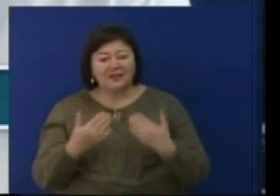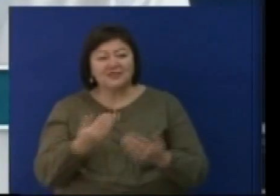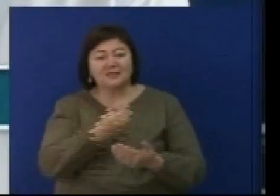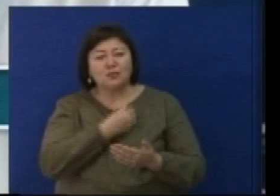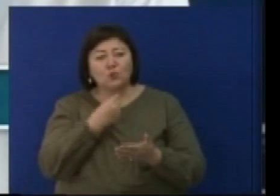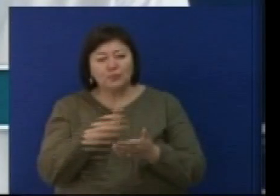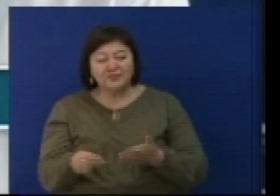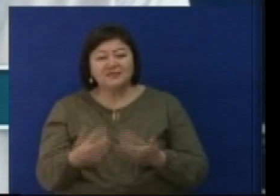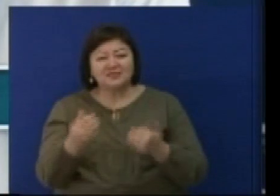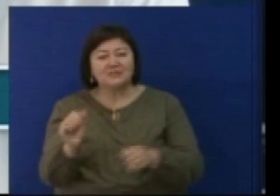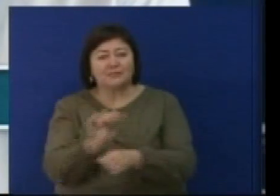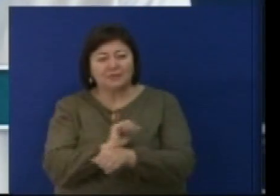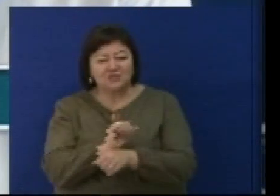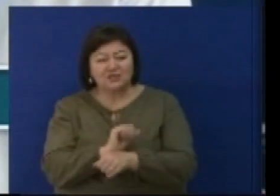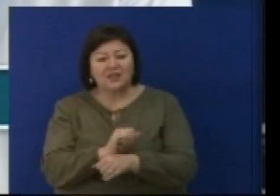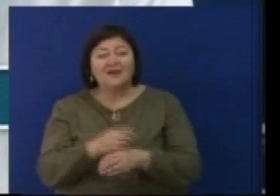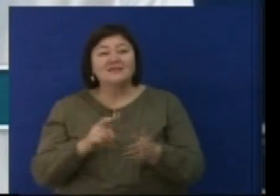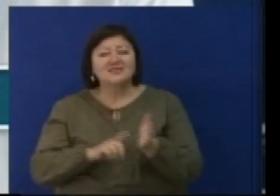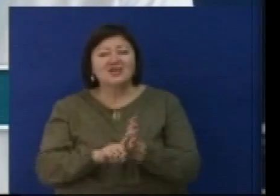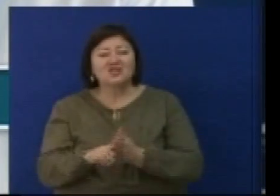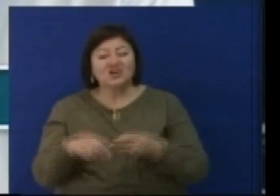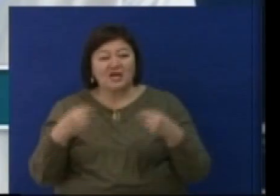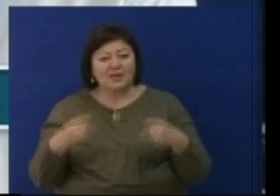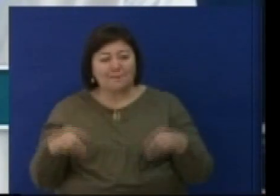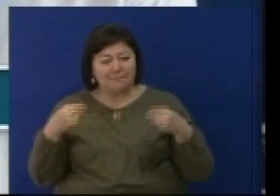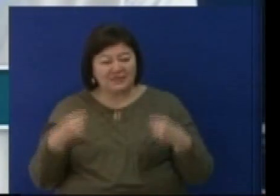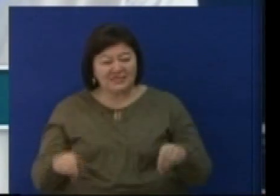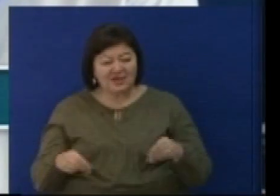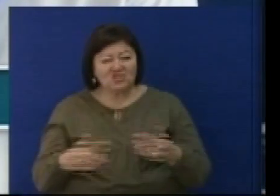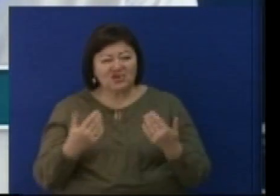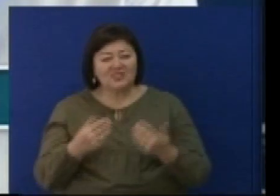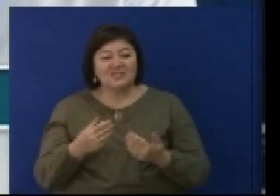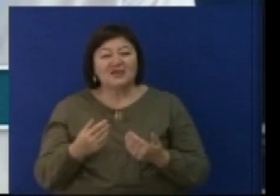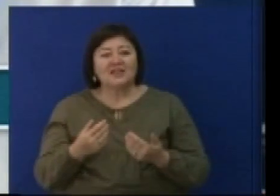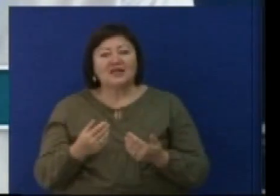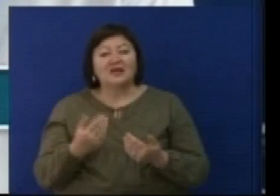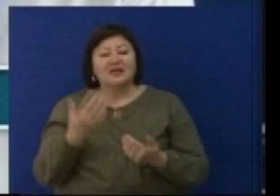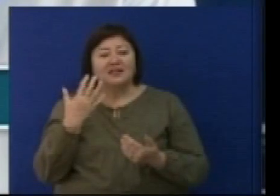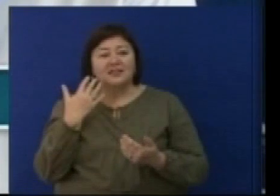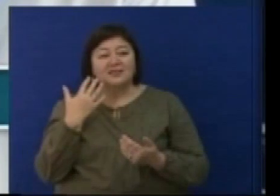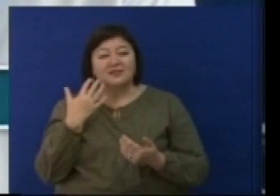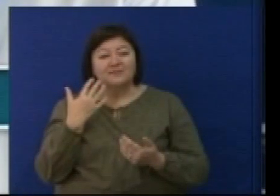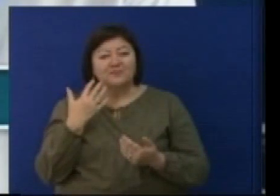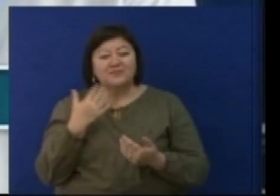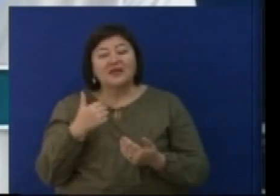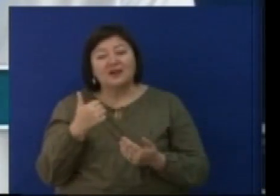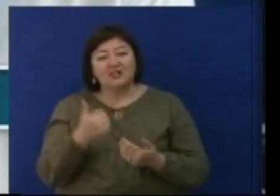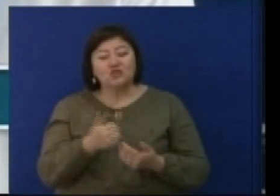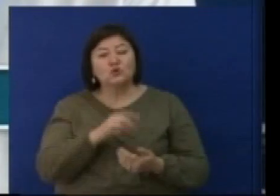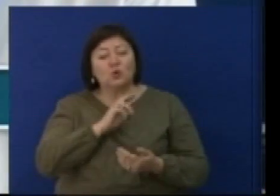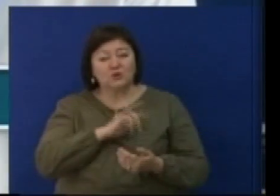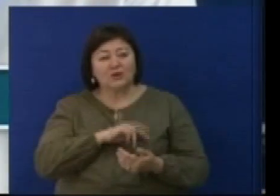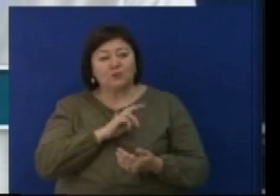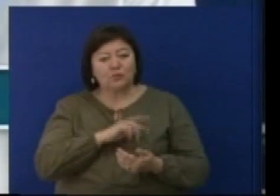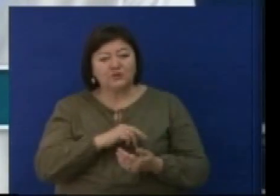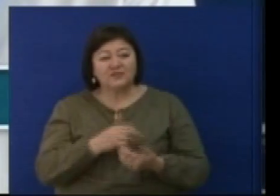С момента начала продаж Қазақстанда Равон бренд автокөліктерінің сатылымы басталған сәттен бастап жақсы жүріп жатыр. Қазіргі